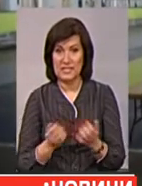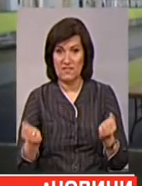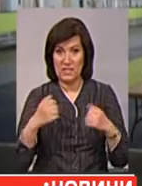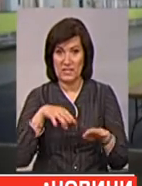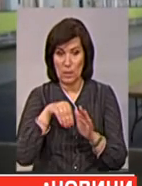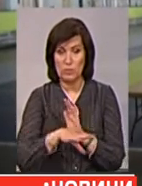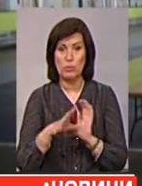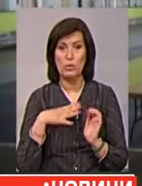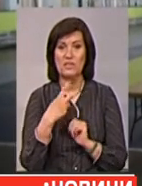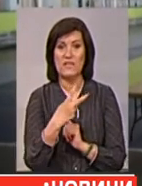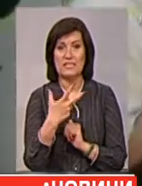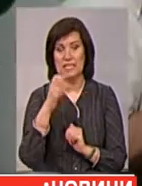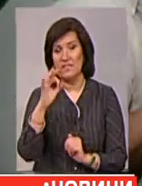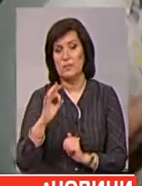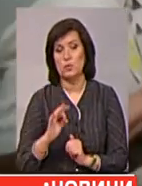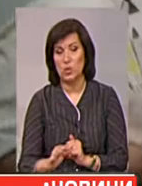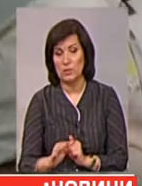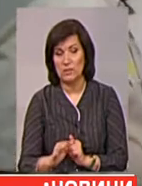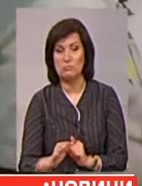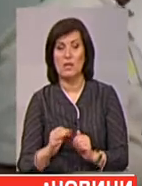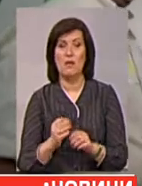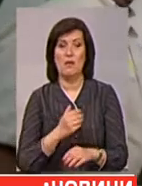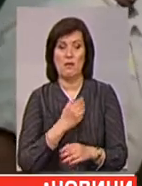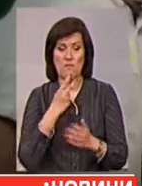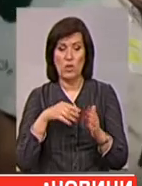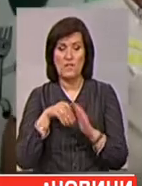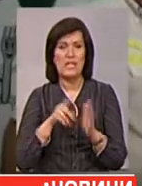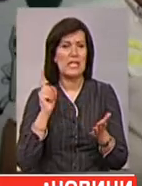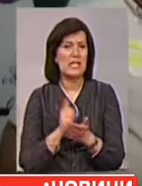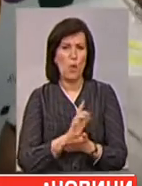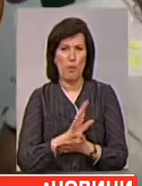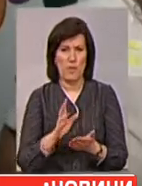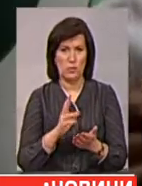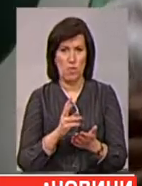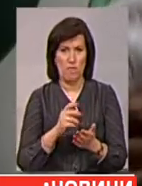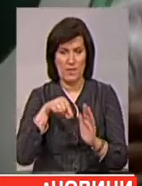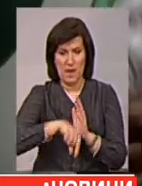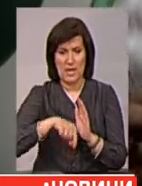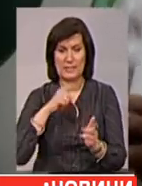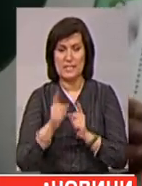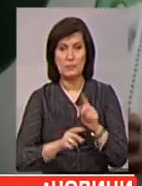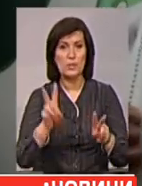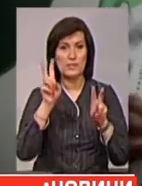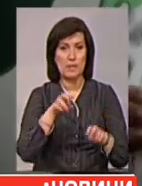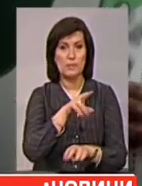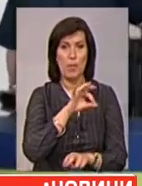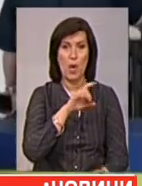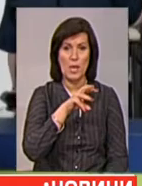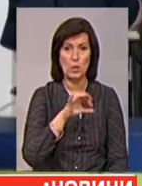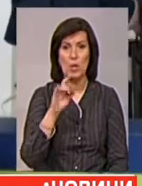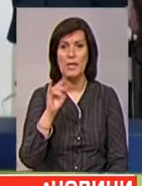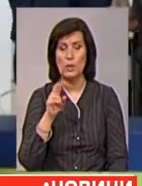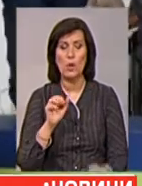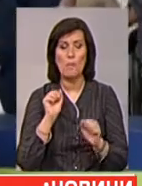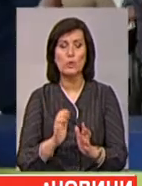голосуванні склала лише 23%. Волевиявлення має необов'язковий характер. Змінювати статус Пуерто-Рико може